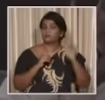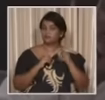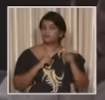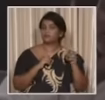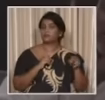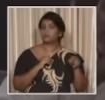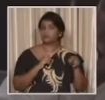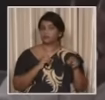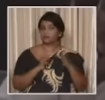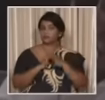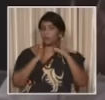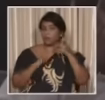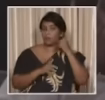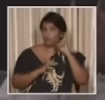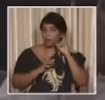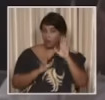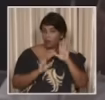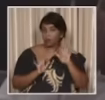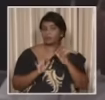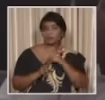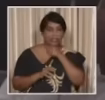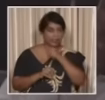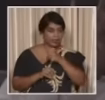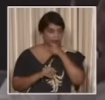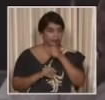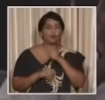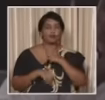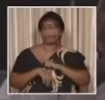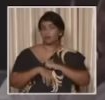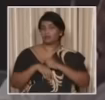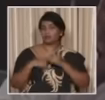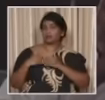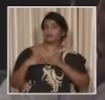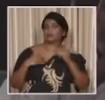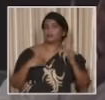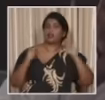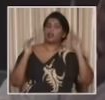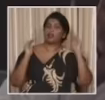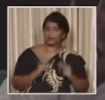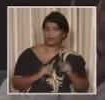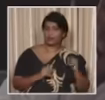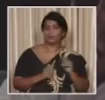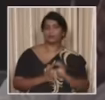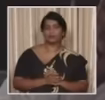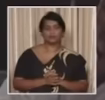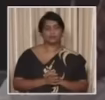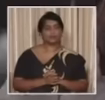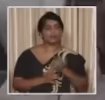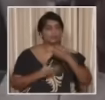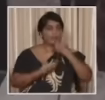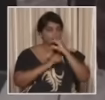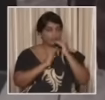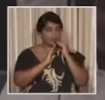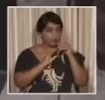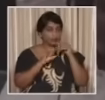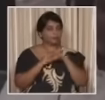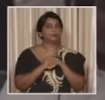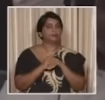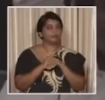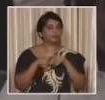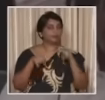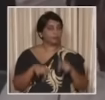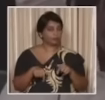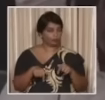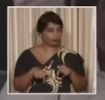අර ගොඩාක් ප්‍රමාදයක් ඇති විය හැකි සම්මුඛ පරීක්ෂණ පැවැත්වන කාල සීමාව අඩු කරගන්නවා. ඊළඟට විද්‍යාපීඨවල